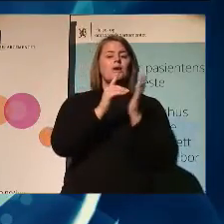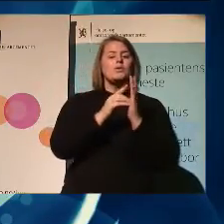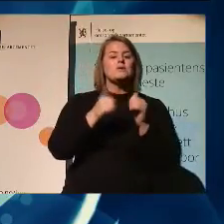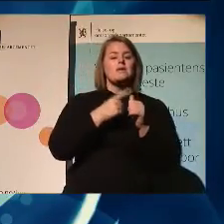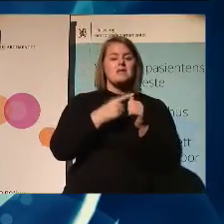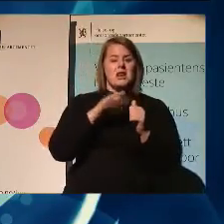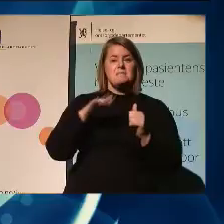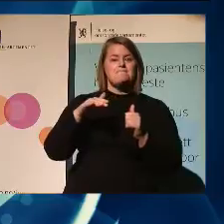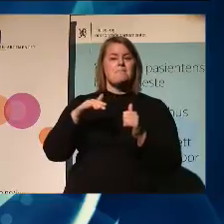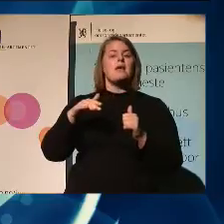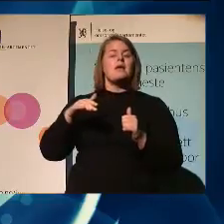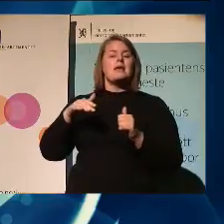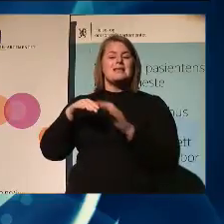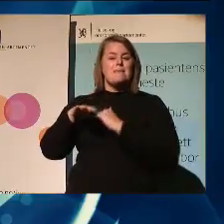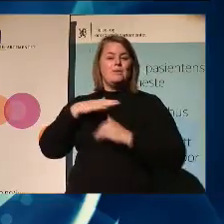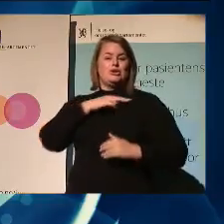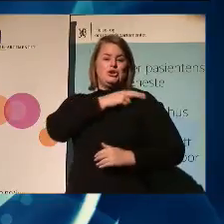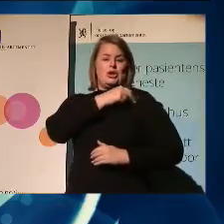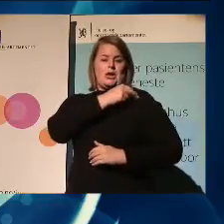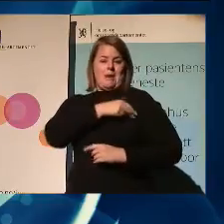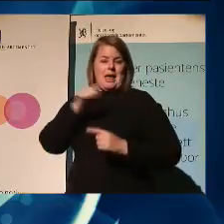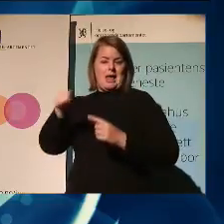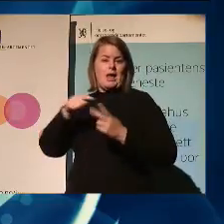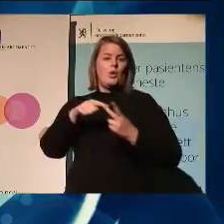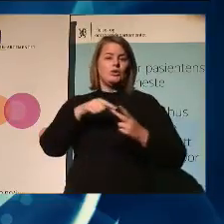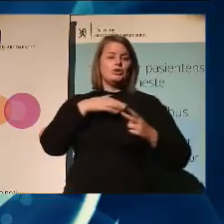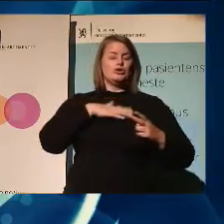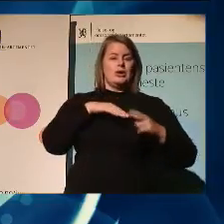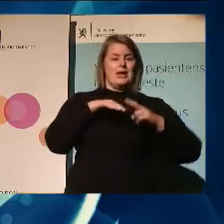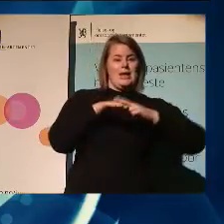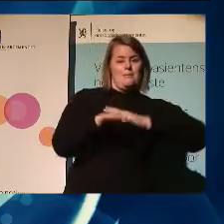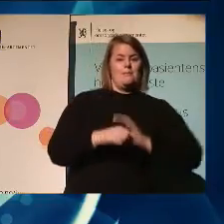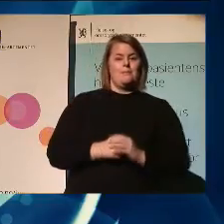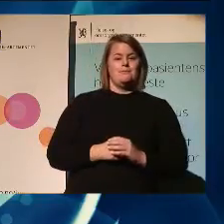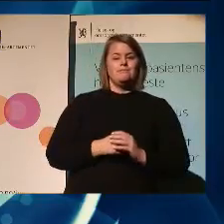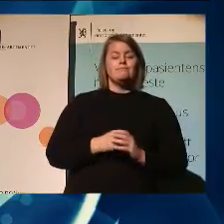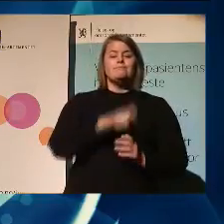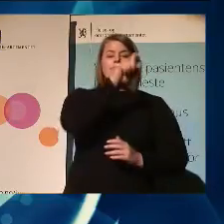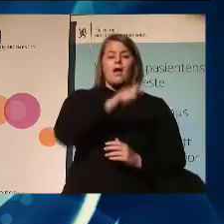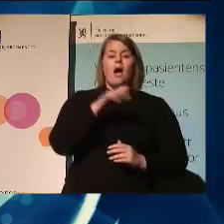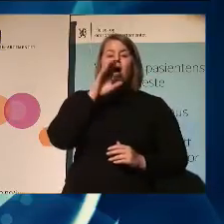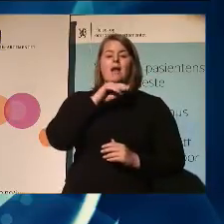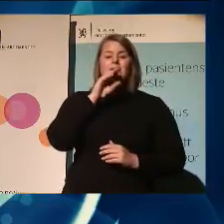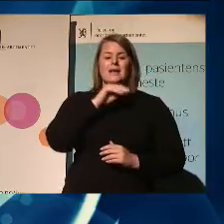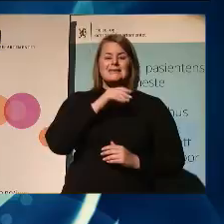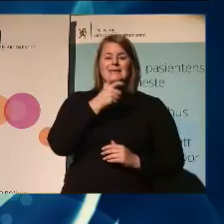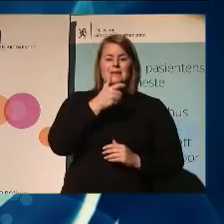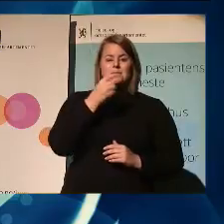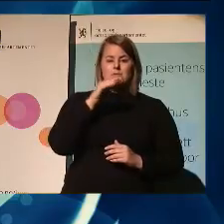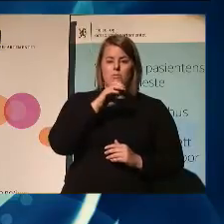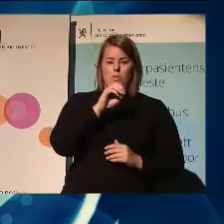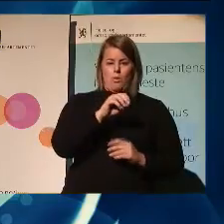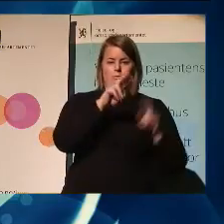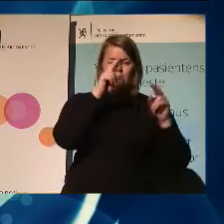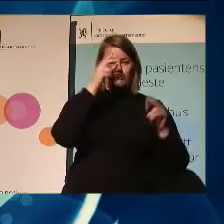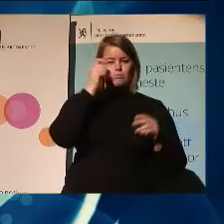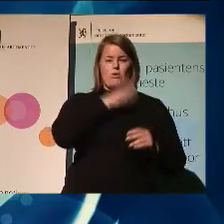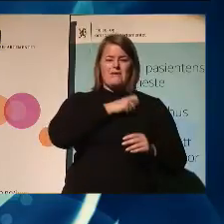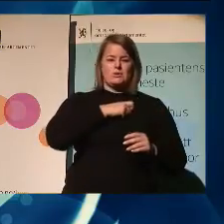i hjemmesykepleien har, og i sykehjemmene. Og Anders Grimsmo, som forsker på dette og professor i samfunnsmedisin, han sier at vi